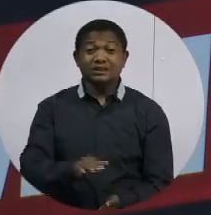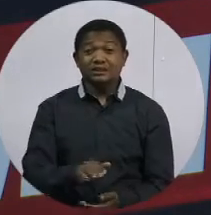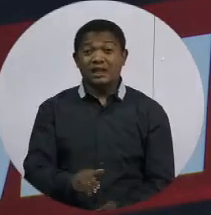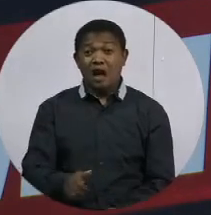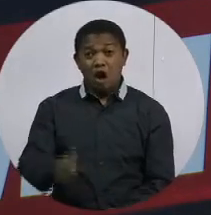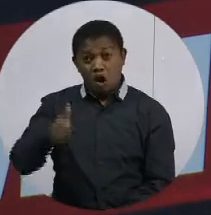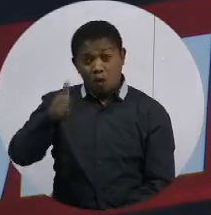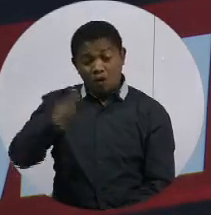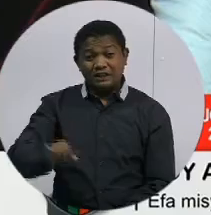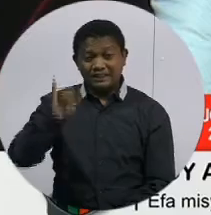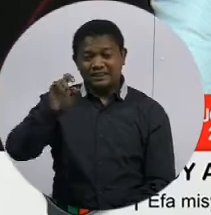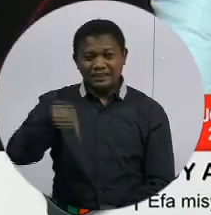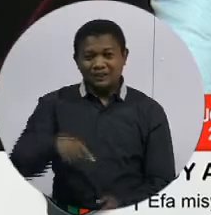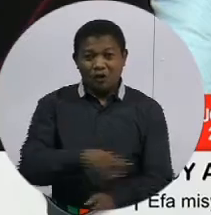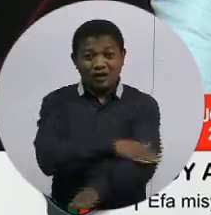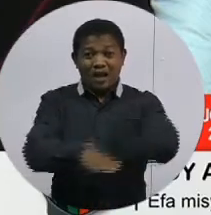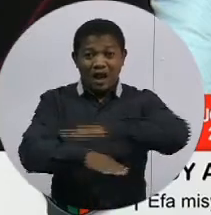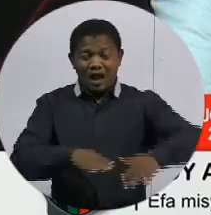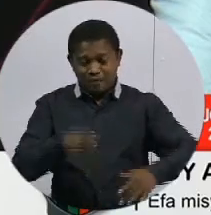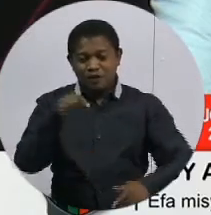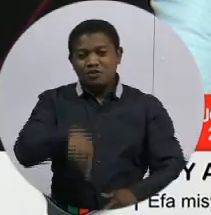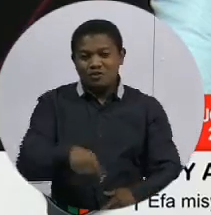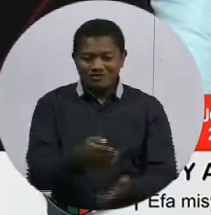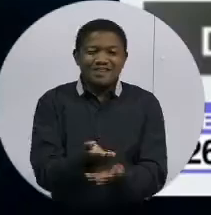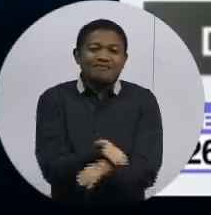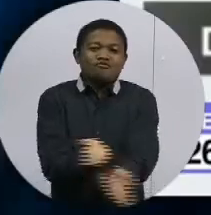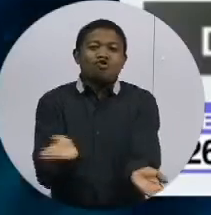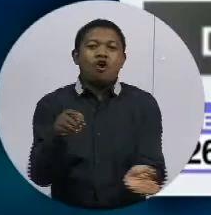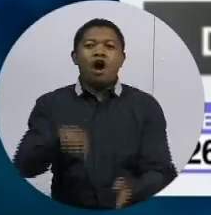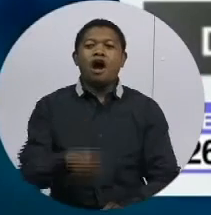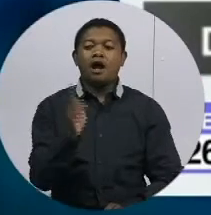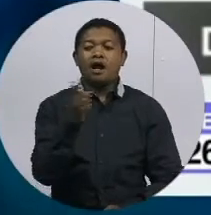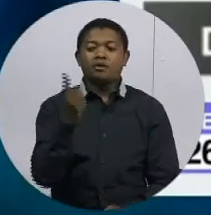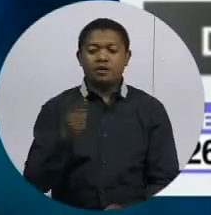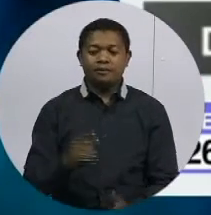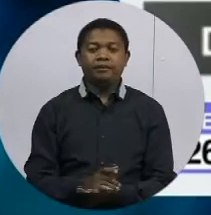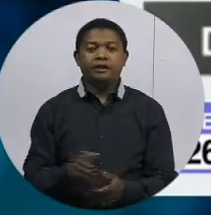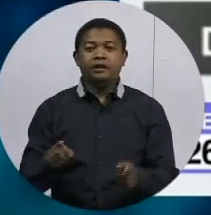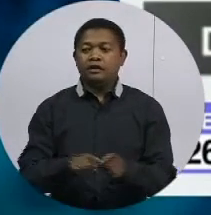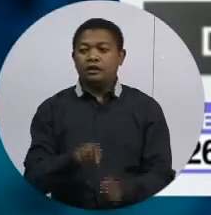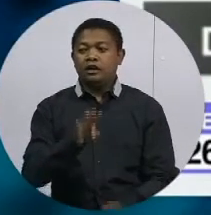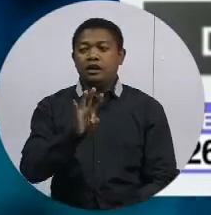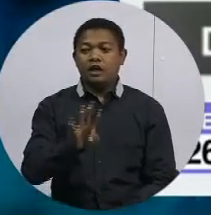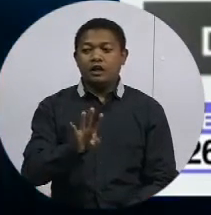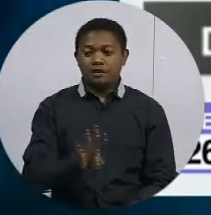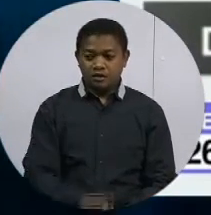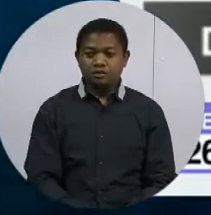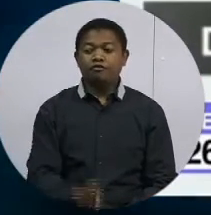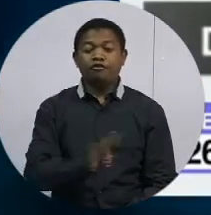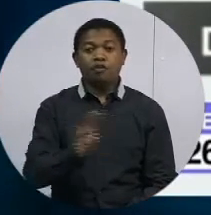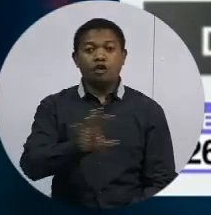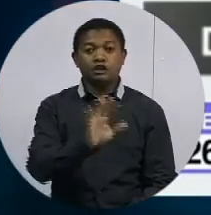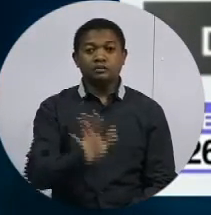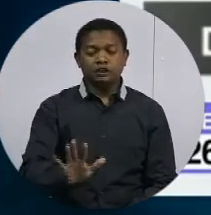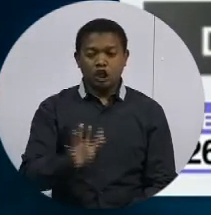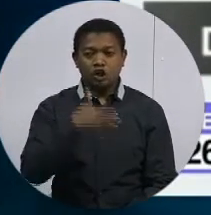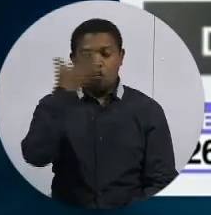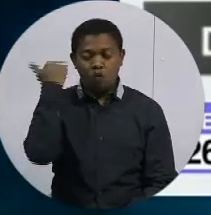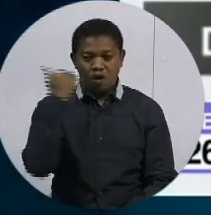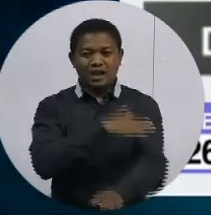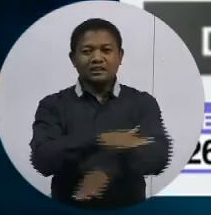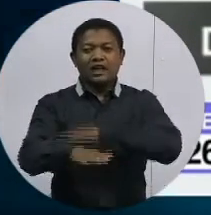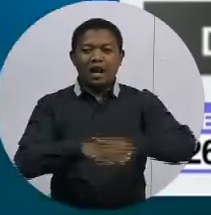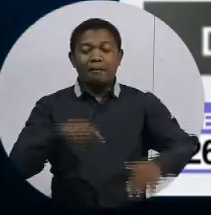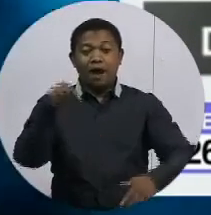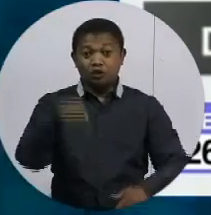ny coronavirus no nivoaka androany. Natratra efatra amby fitopolo sy dimanjato ireo sitrana soamantsara ho an'ny